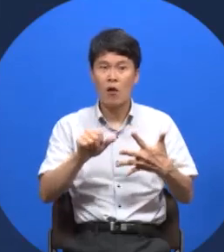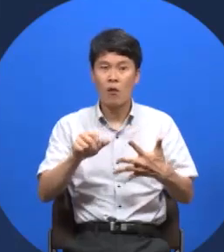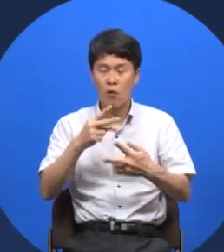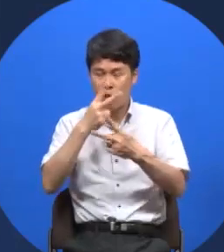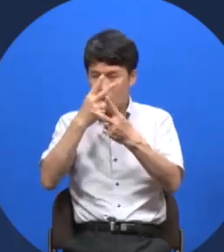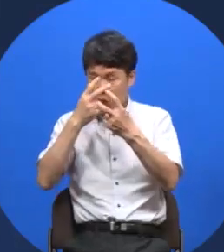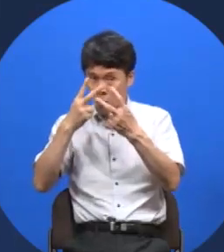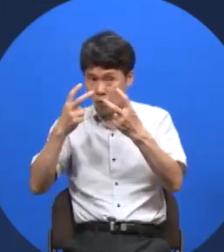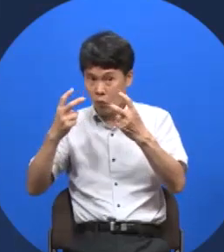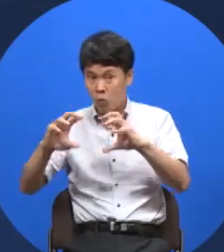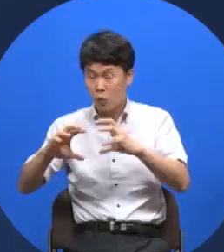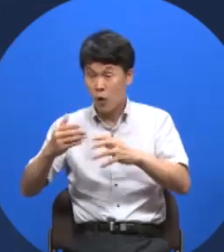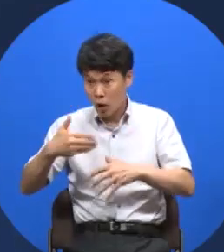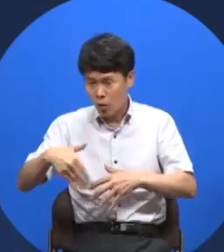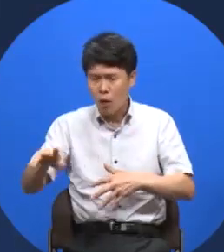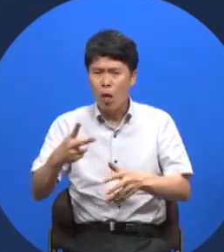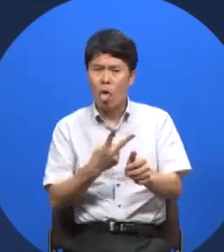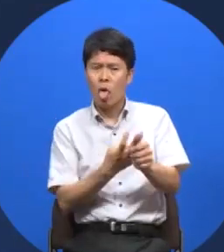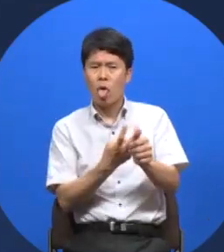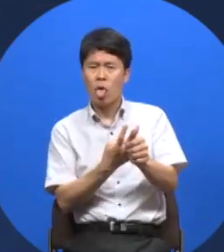전갈에 물려갖고 거의 죽을 뻔했어요.